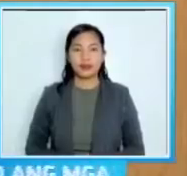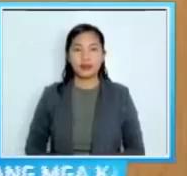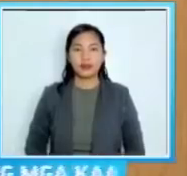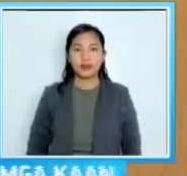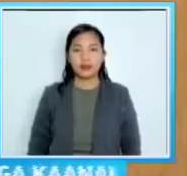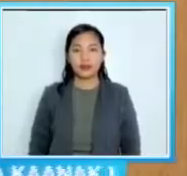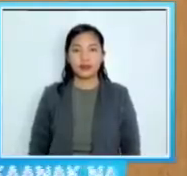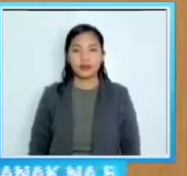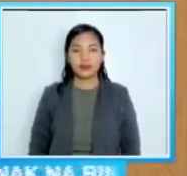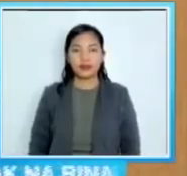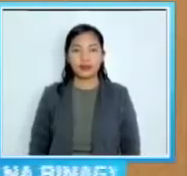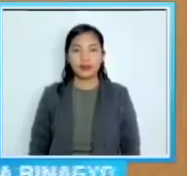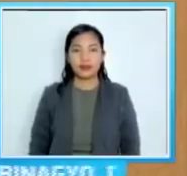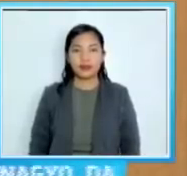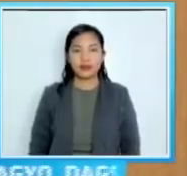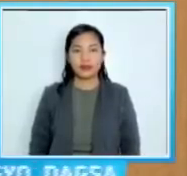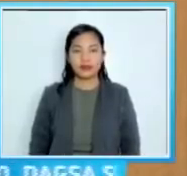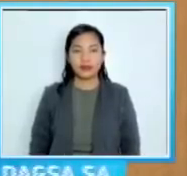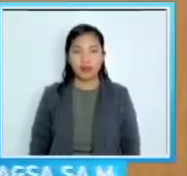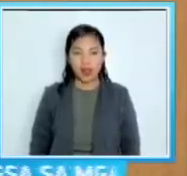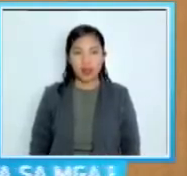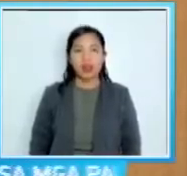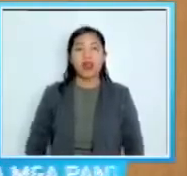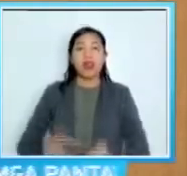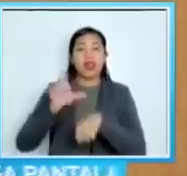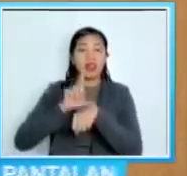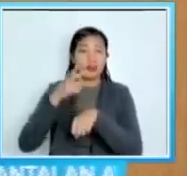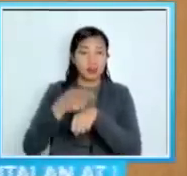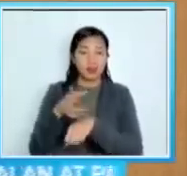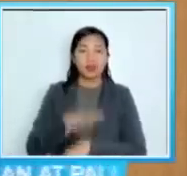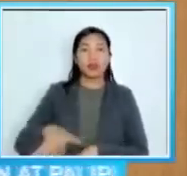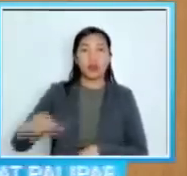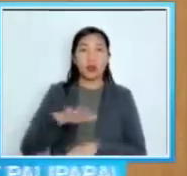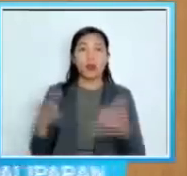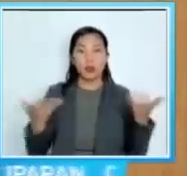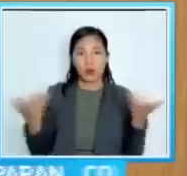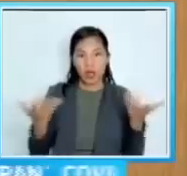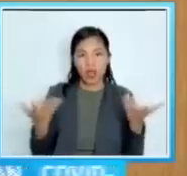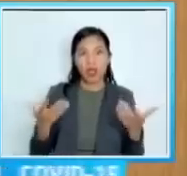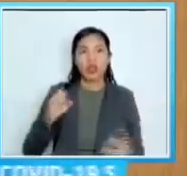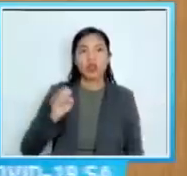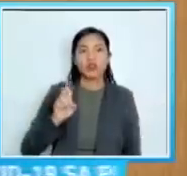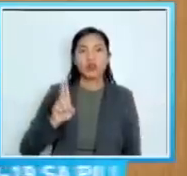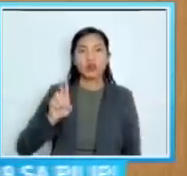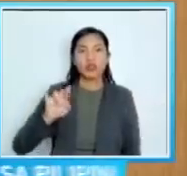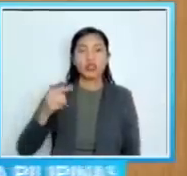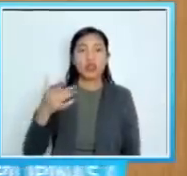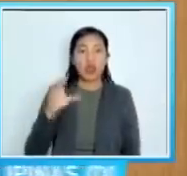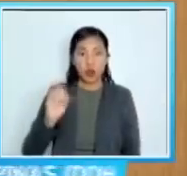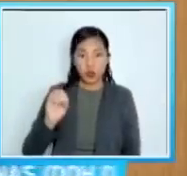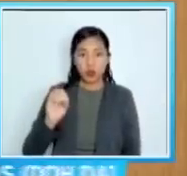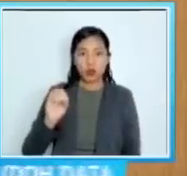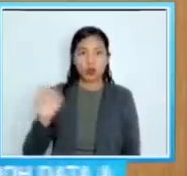Paralisyado pa rin ang kabuhayan ng ilan nating kababayan sa Surigao City. Bukod po sa pagkain, ang kailangan nila ay gasolina. May